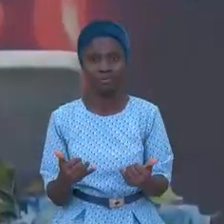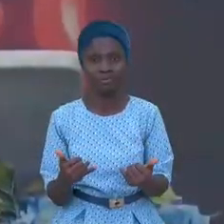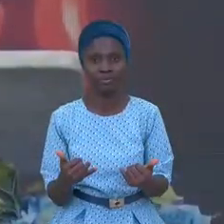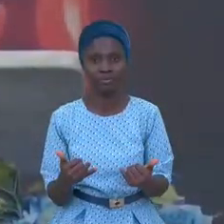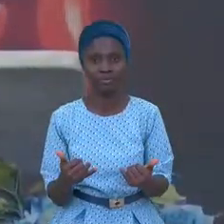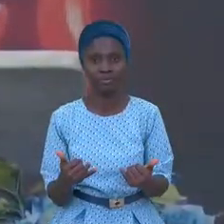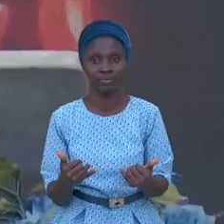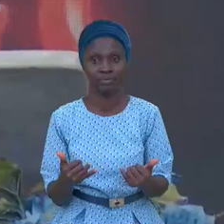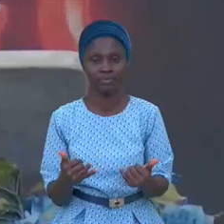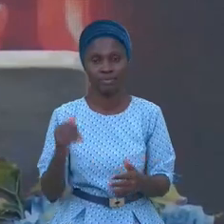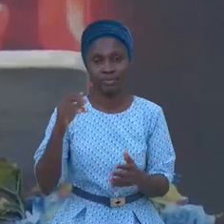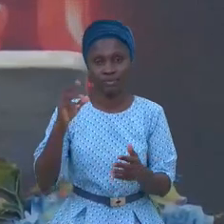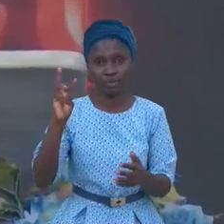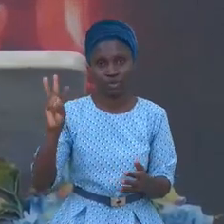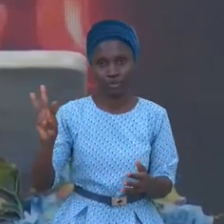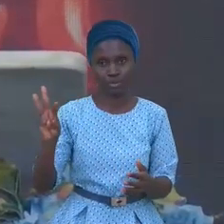La lettre,